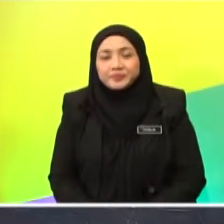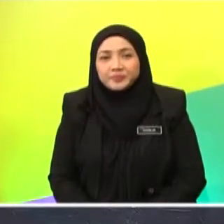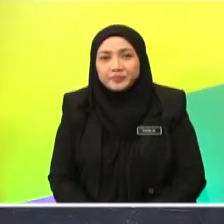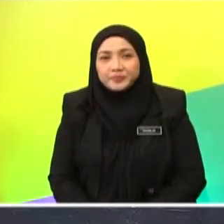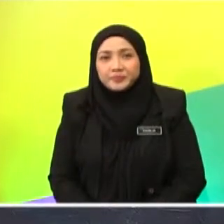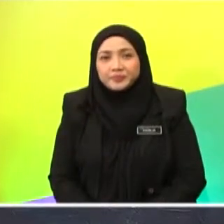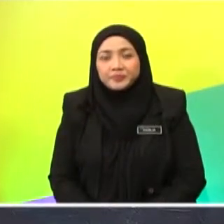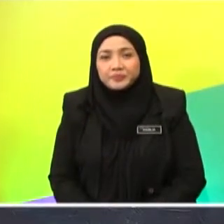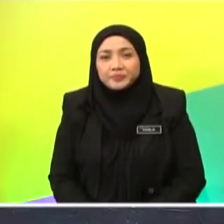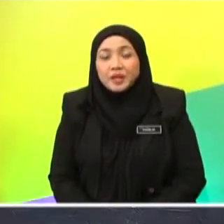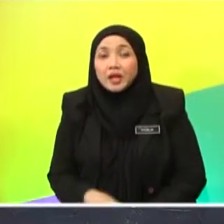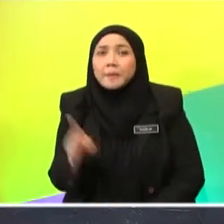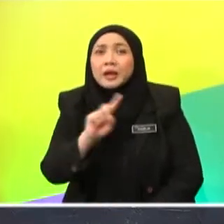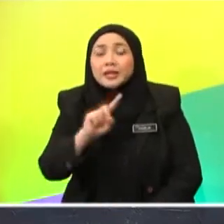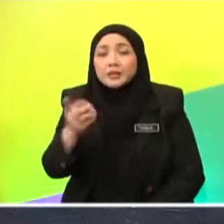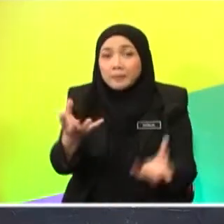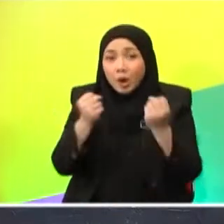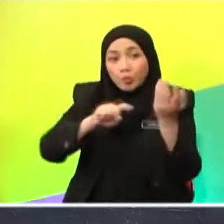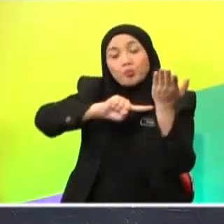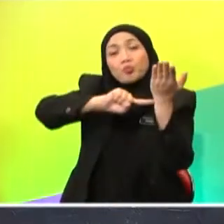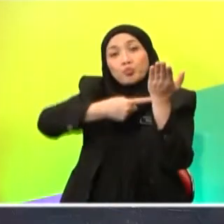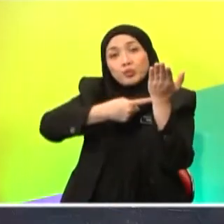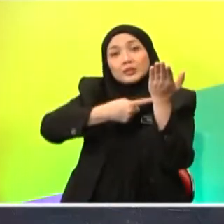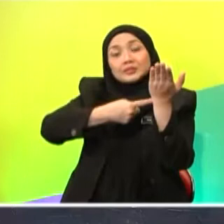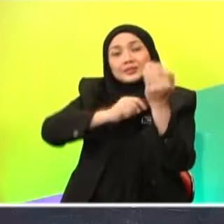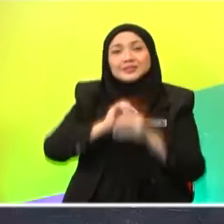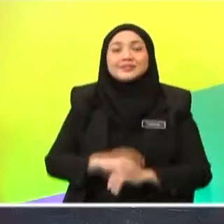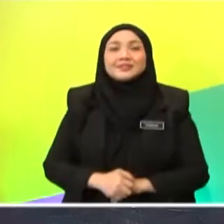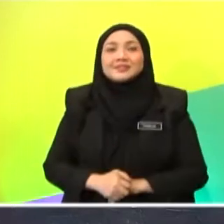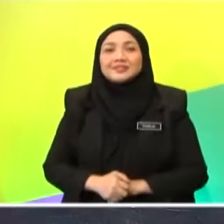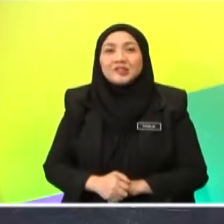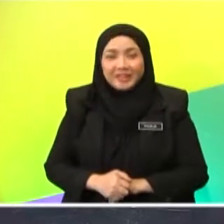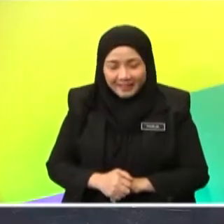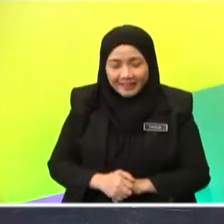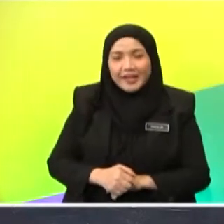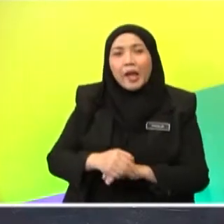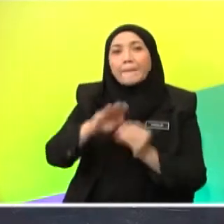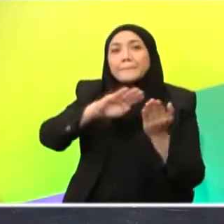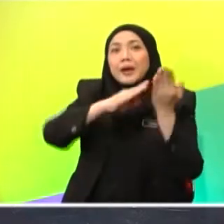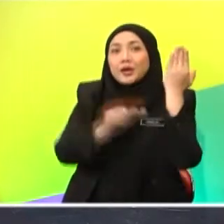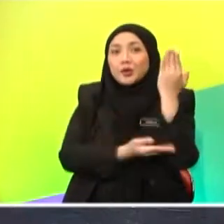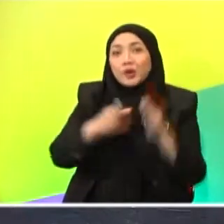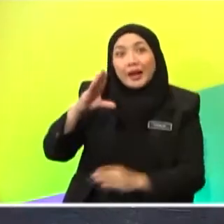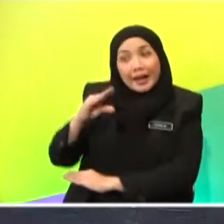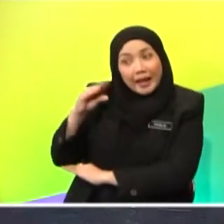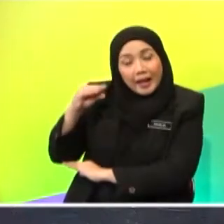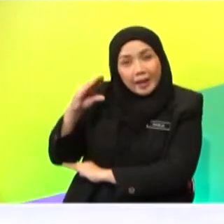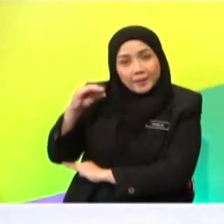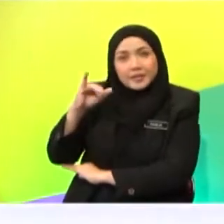kukemas yang mana Dan kita mulai dengan baku yang paling dekat dengan ah kem oke bakulpkb oke